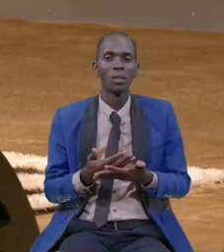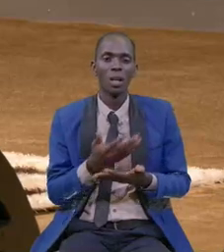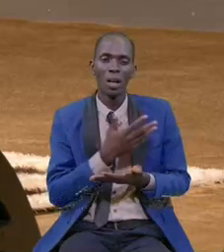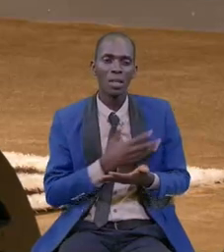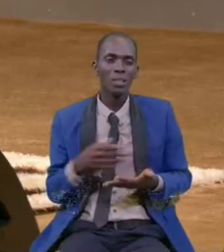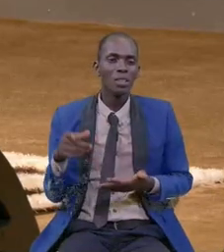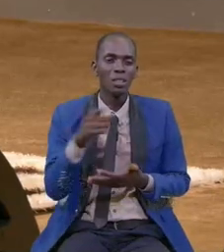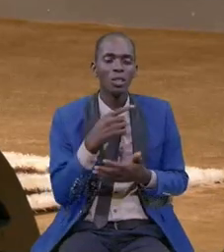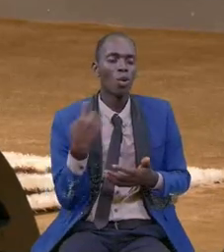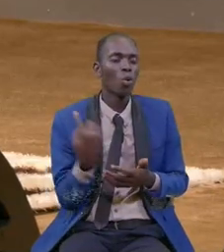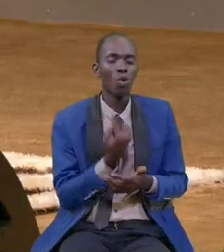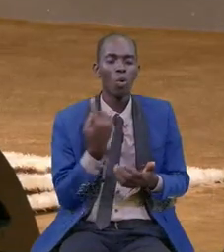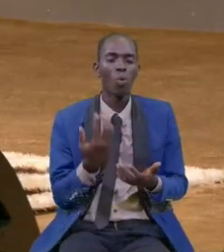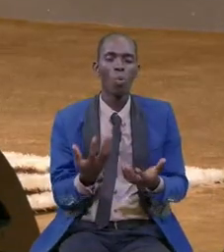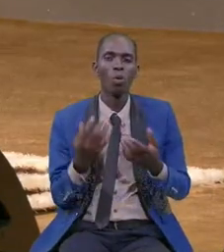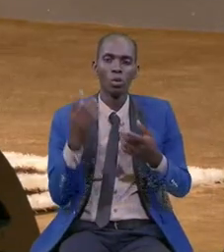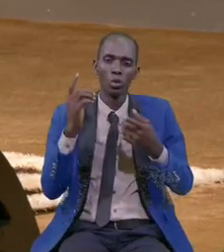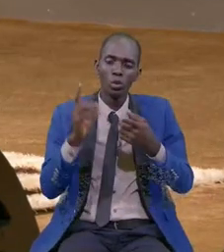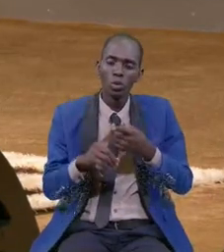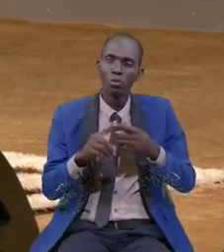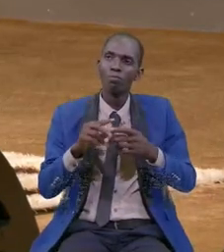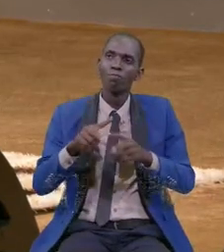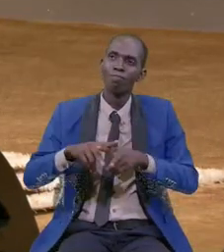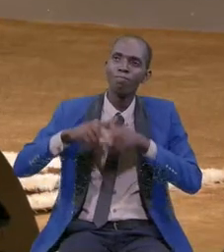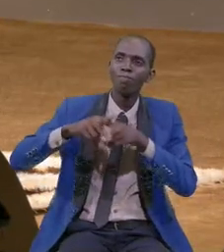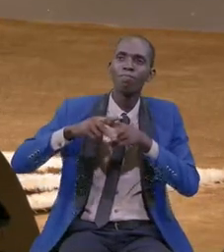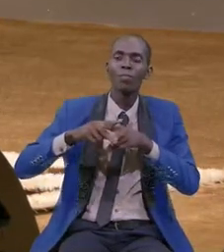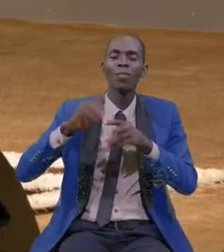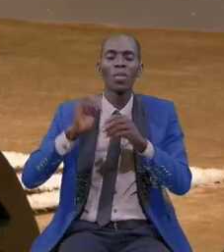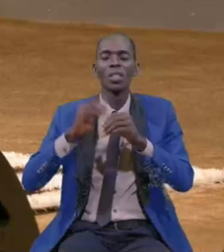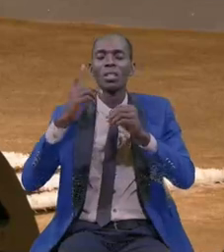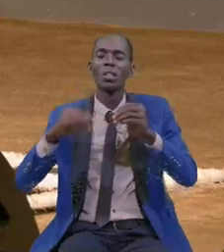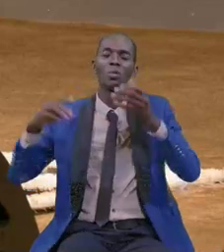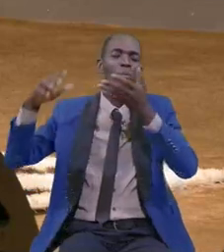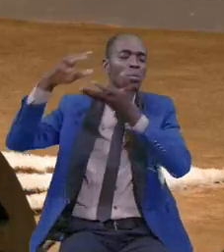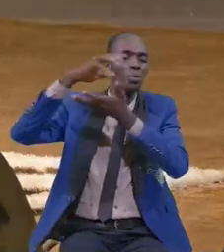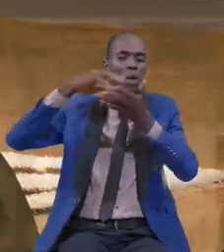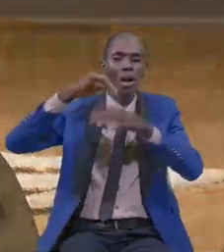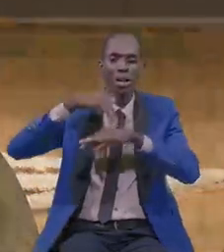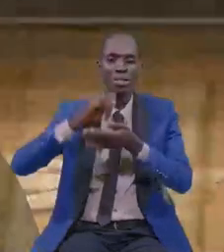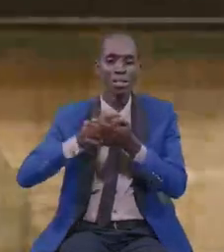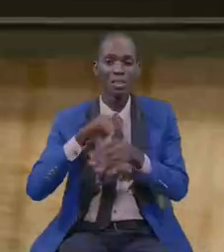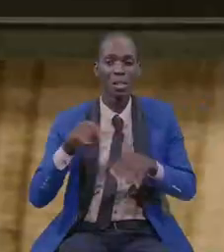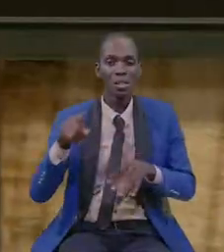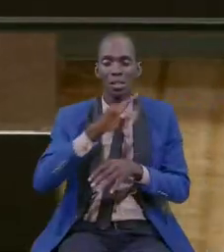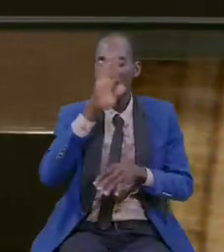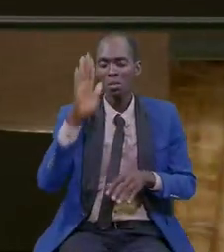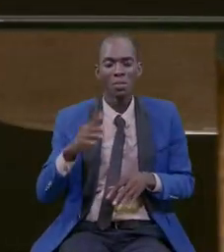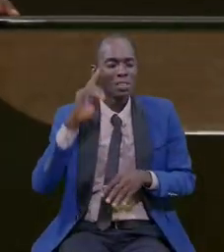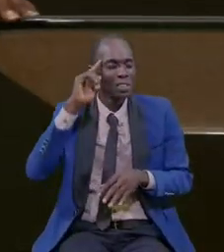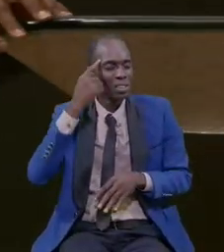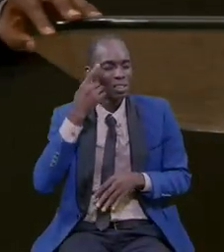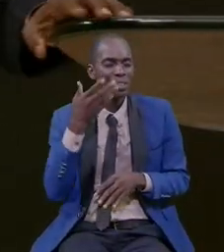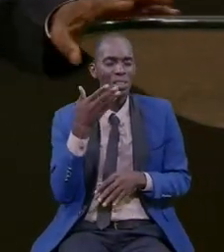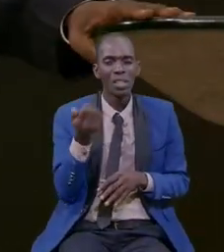courir sur les nuyers et il ne pense pas à ce que un testte peut venir un une épreuve peut venir il ne pensent pas que